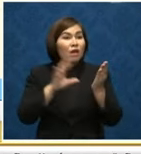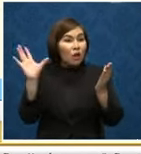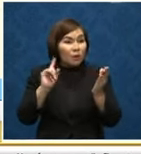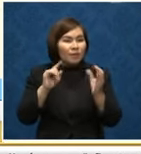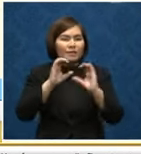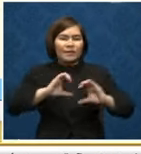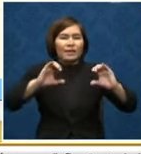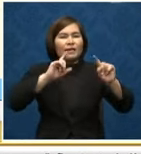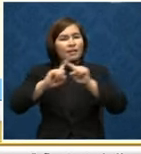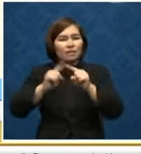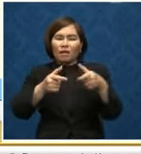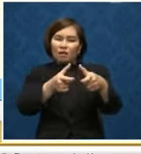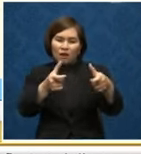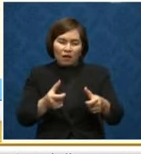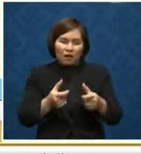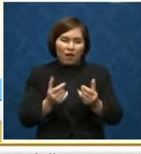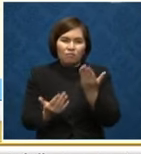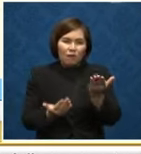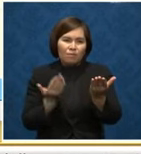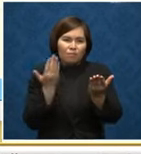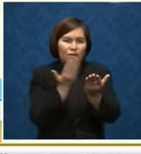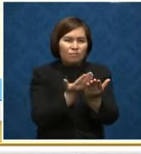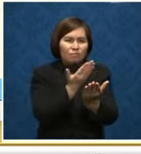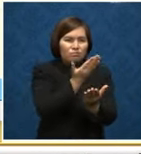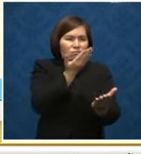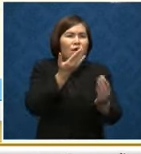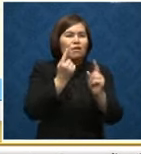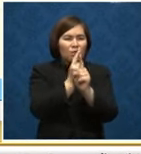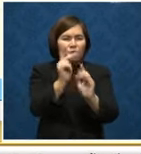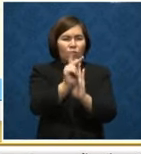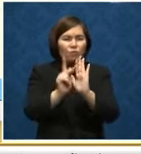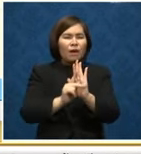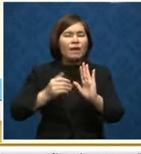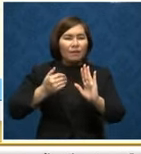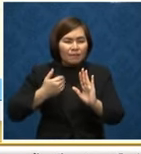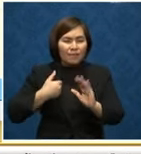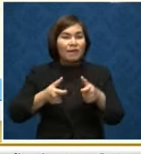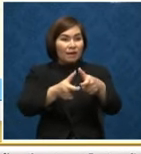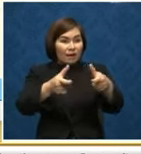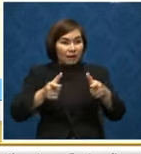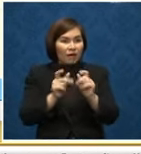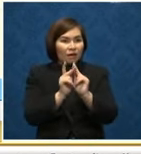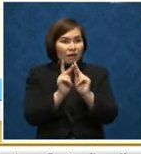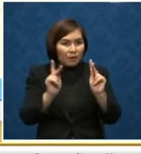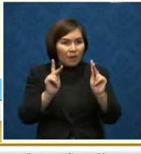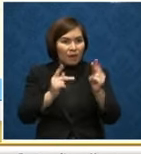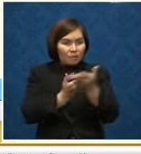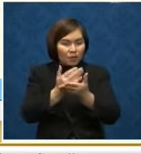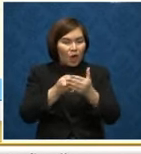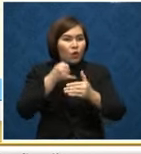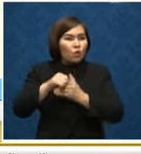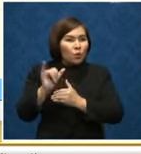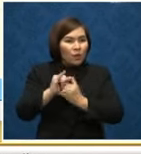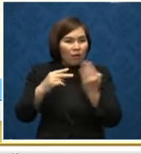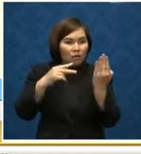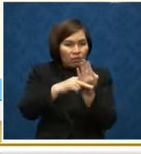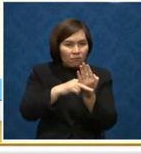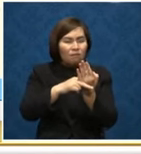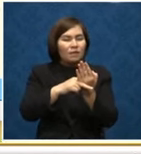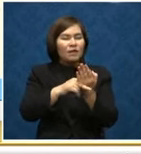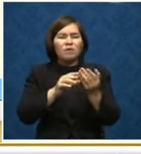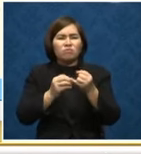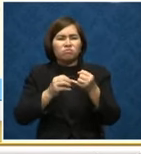ต่างๆเป็นจำนวนมากที่ต้องเสนอตามกฎหมายมีรายงานของคณะกรรมการที่ค้างการพิจารณาเป็นจำนวนมากที่ไม่อาจดำเนินการได้